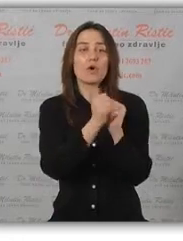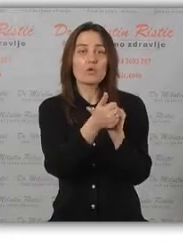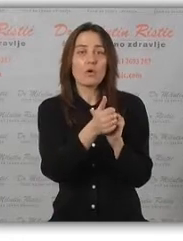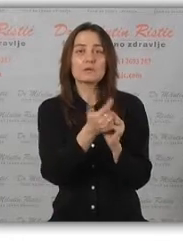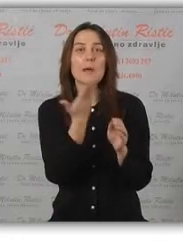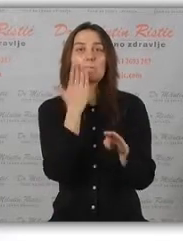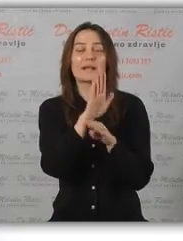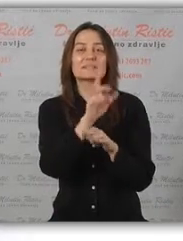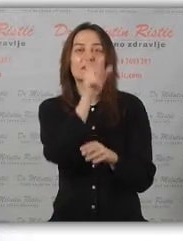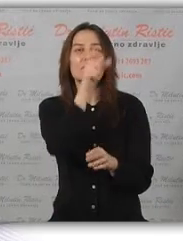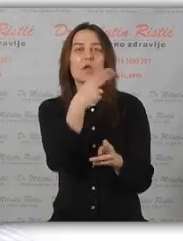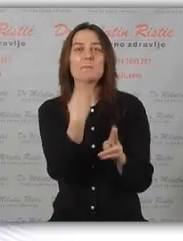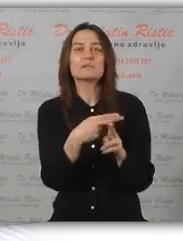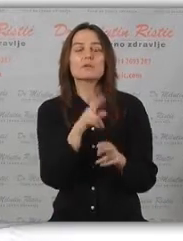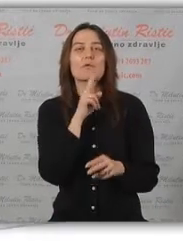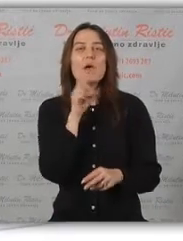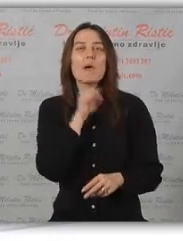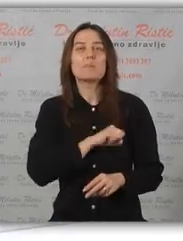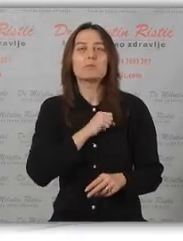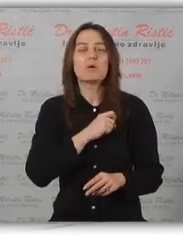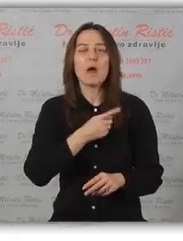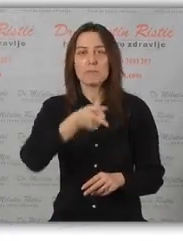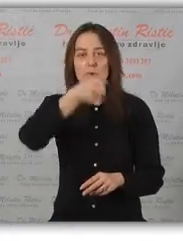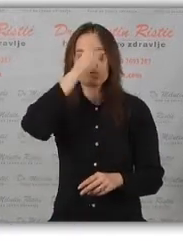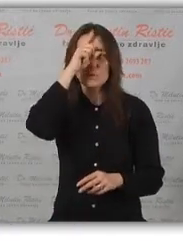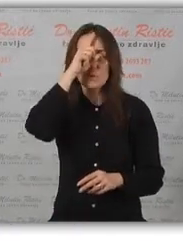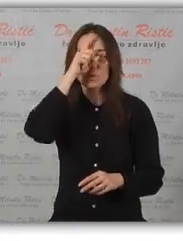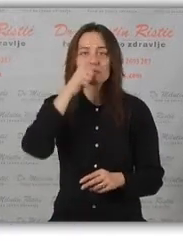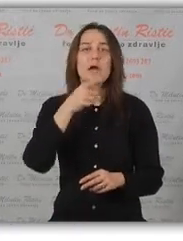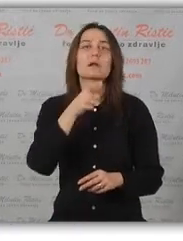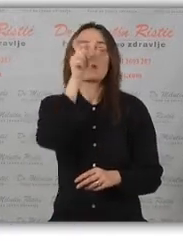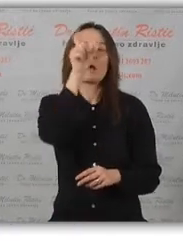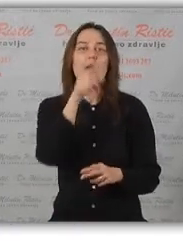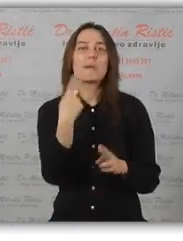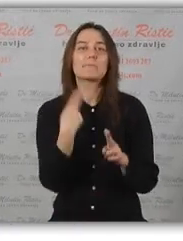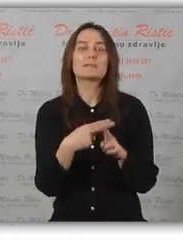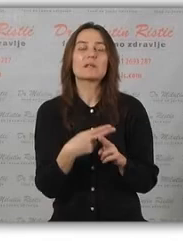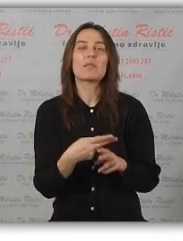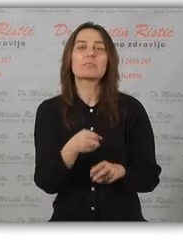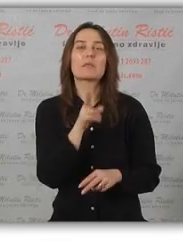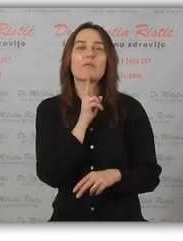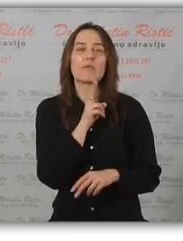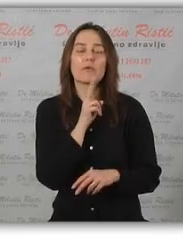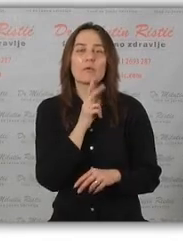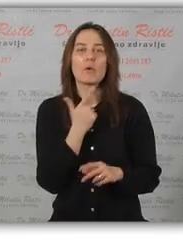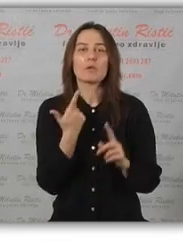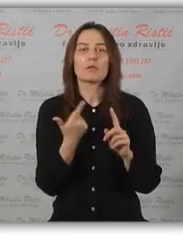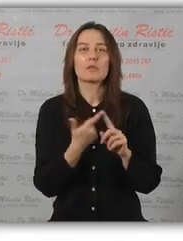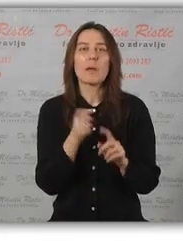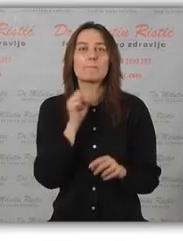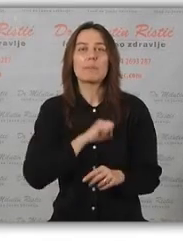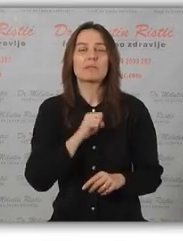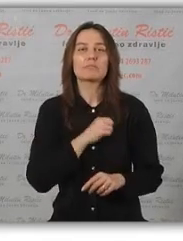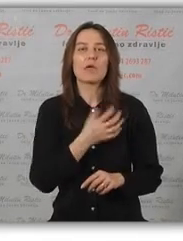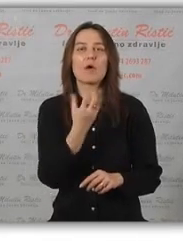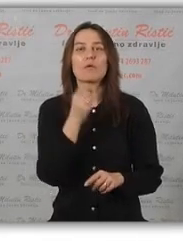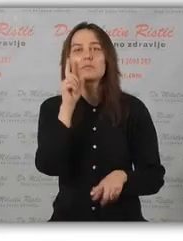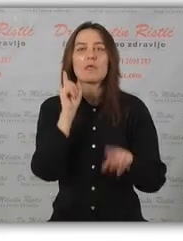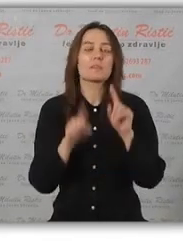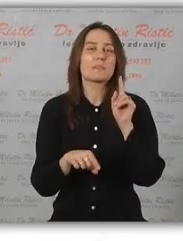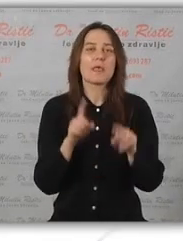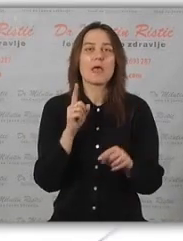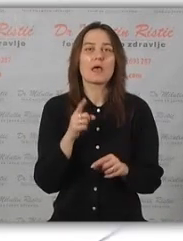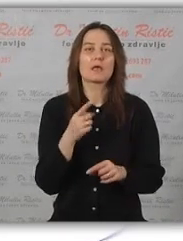Relativnu kontraindikaciju predstavljaju pacijenti koji su pretrpeli moždani udar, zatim pacijenti koji pate